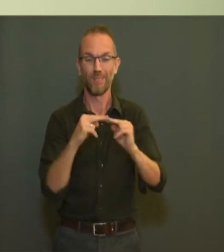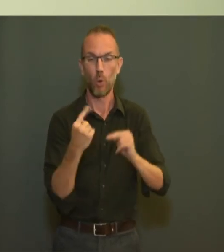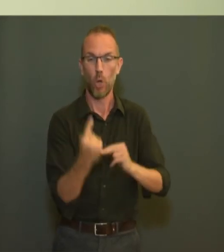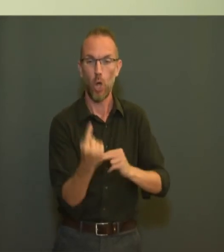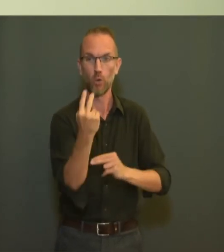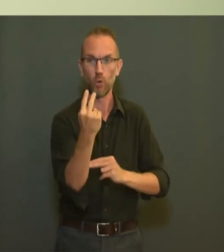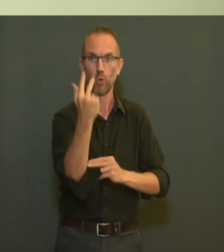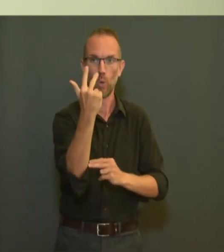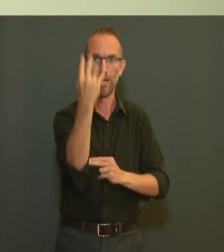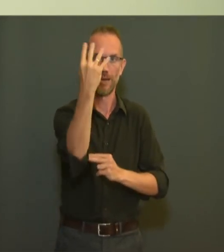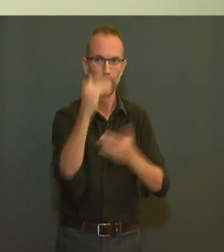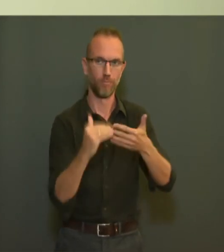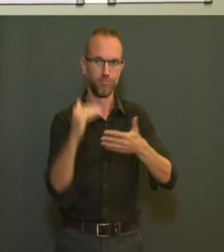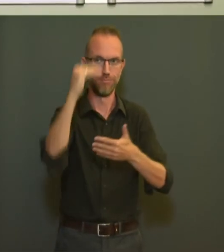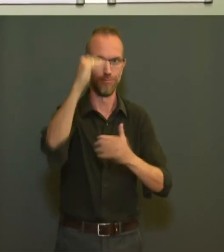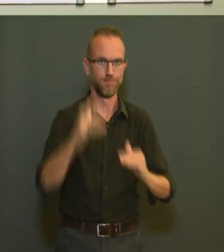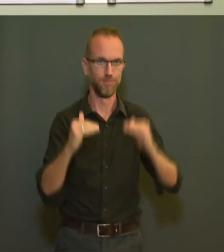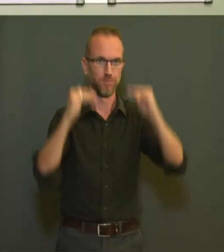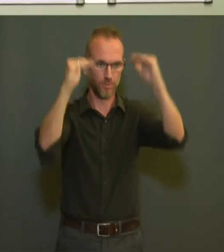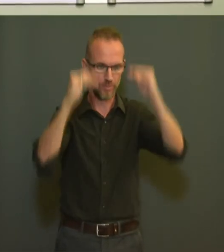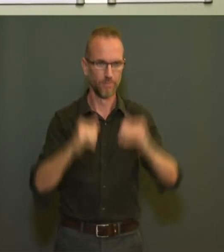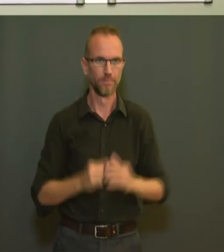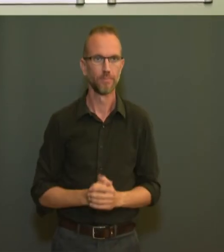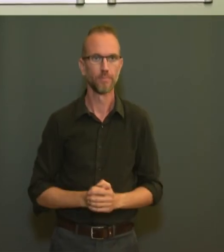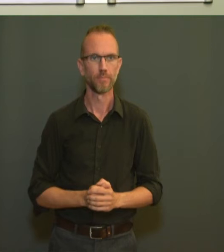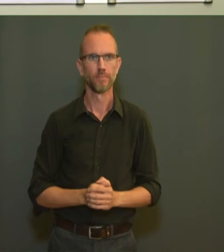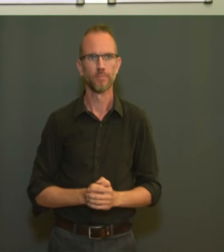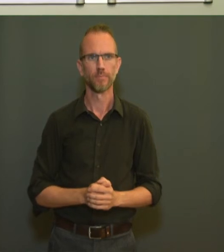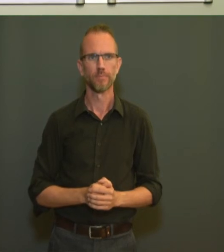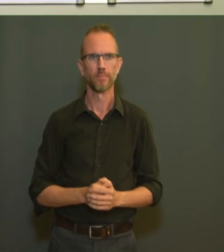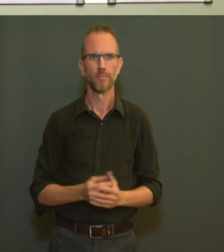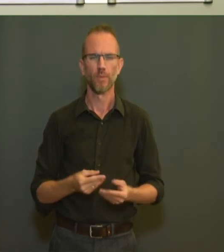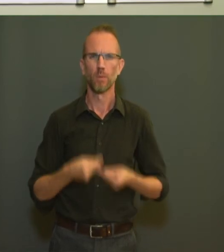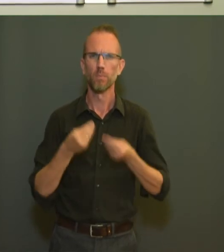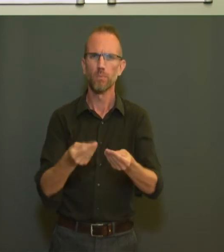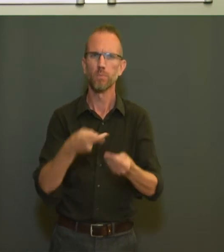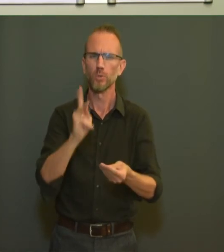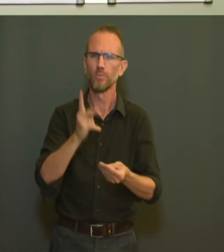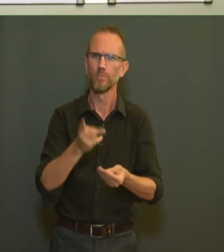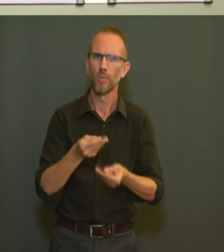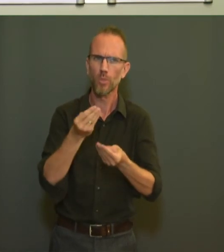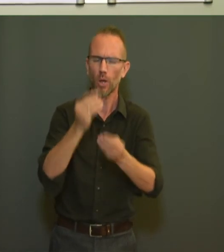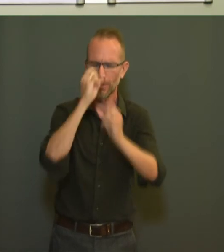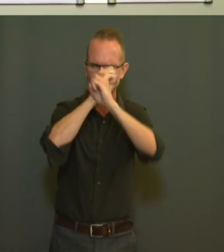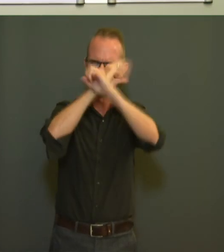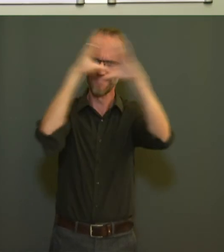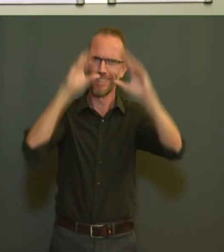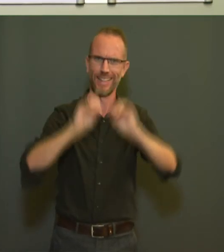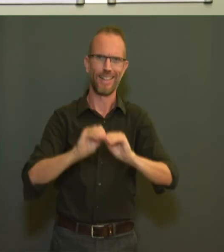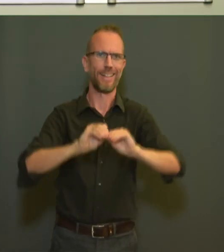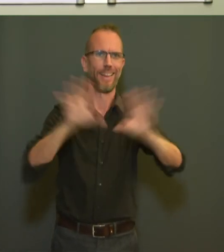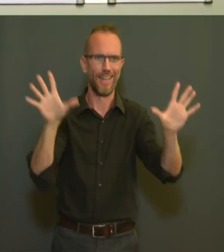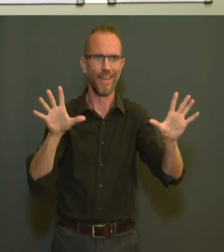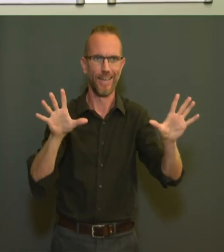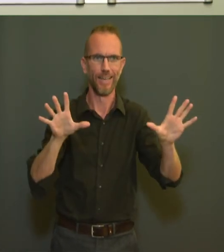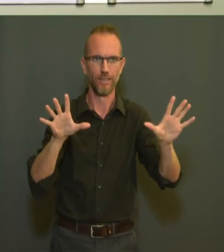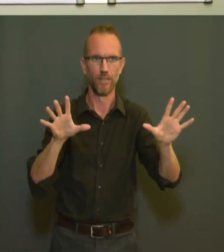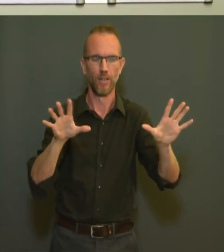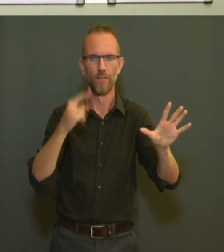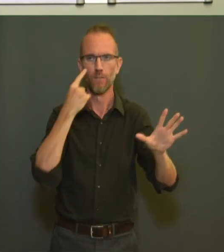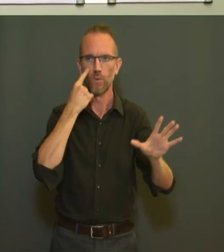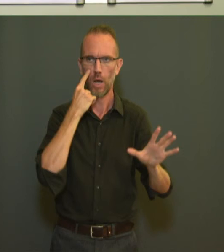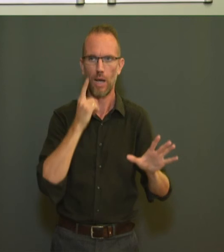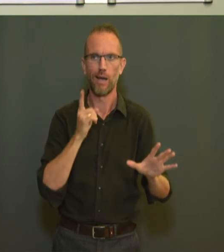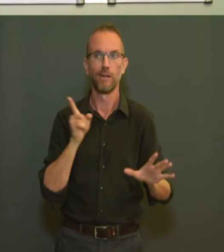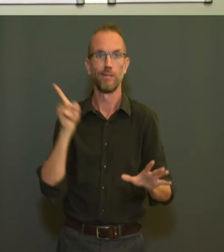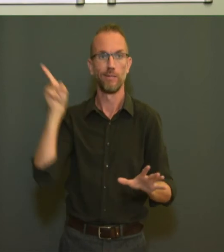Pour être plus précis et pour être un peu plus imagé, qu'est-ce que ça signifie? Eh bien, comme vous le voyez, la pré-alarme, ce qu'il n'y a que des cas sporadiques